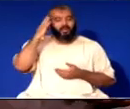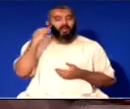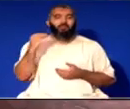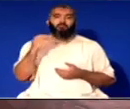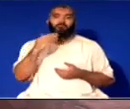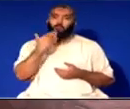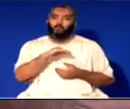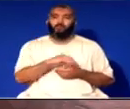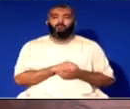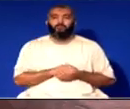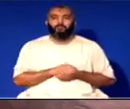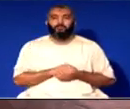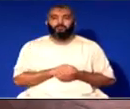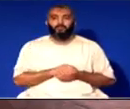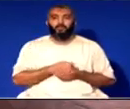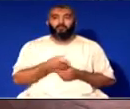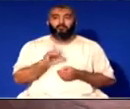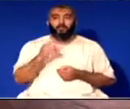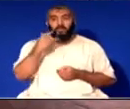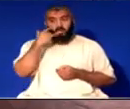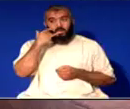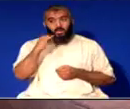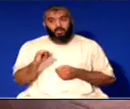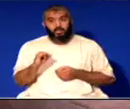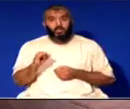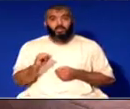حل، ولكن عندما كل واحد يدير إلى المصلي يزعف